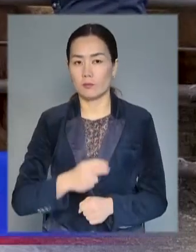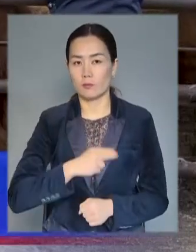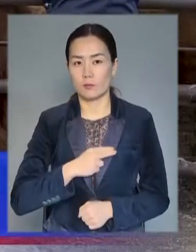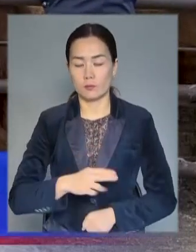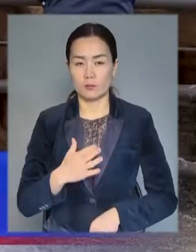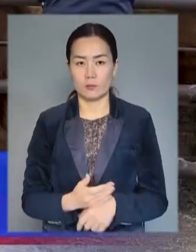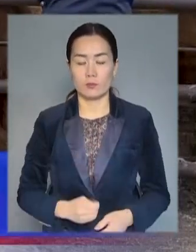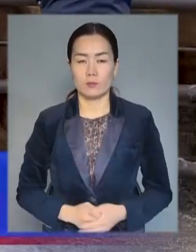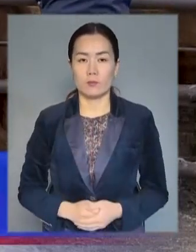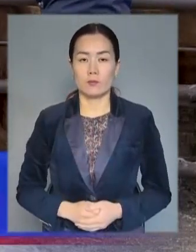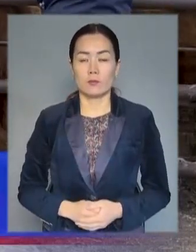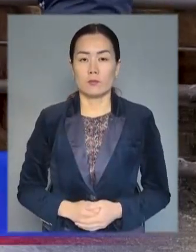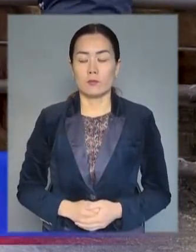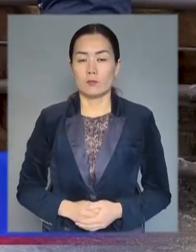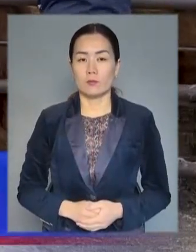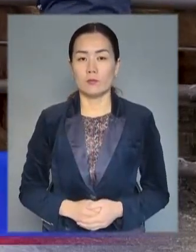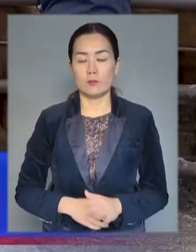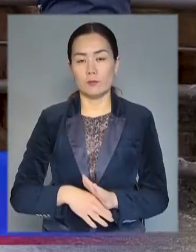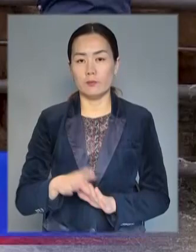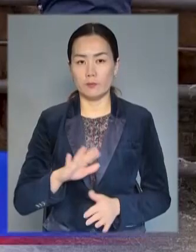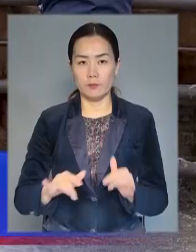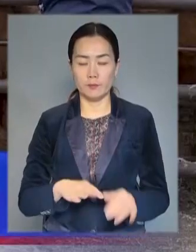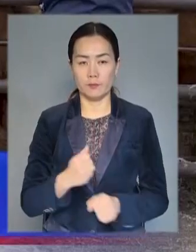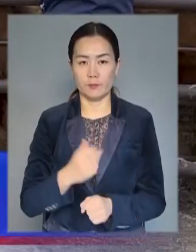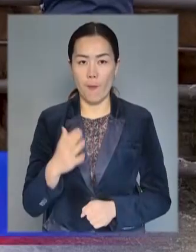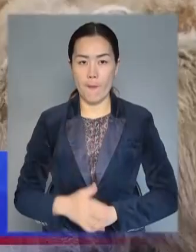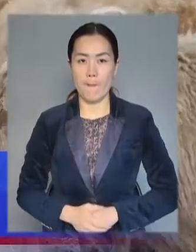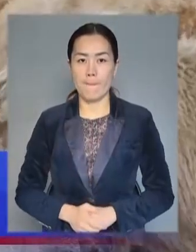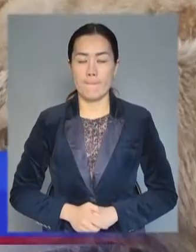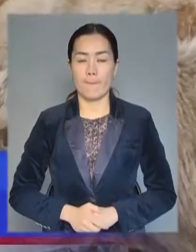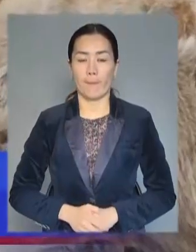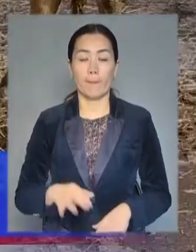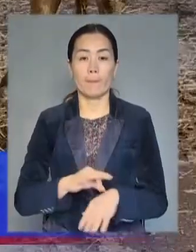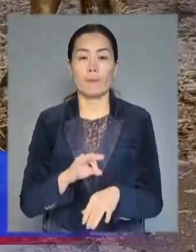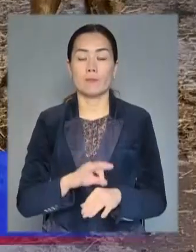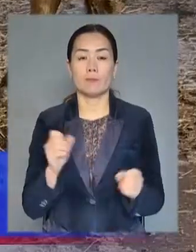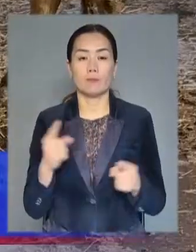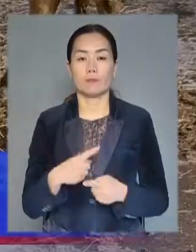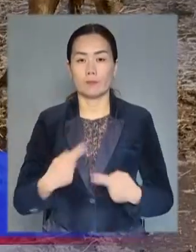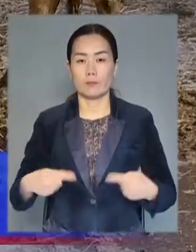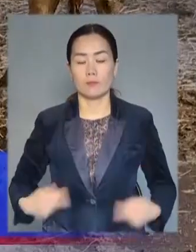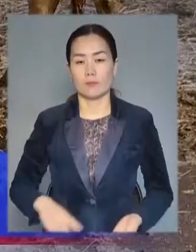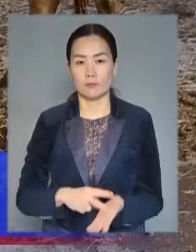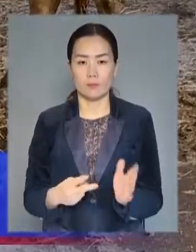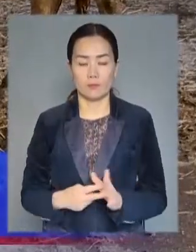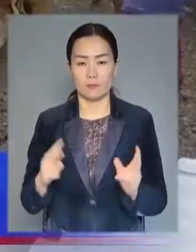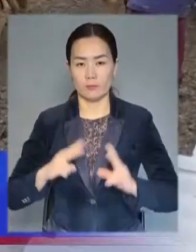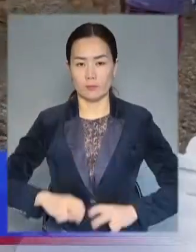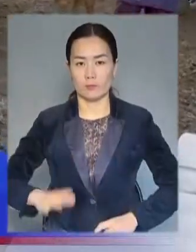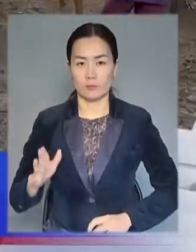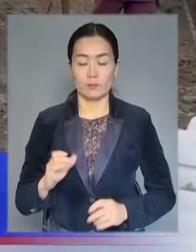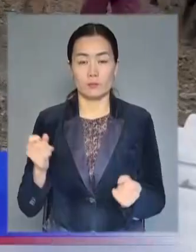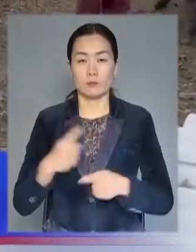жатыр. Енді ол жылқыға да бәріне де сондай жұмыстар жасалып жатыр. Мал ауруларын анықтау әртүрлі тәсіл арқылы жүргізіледі.